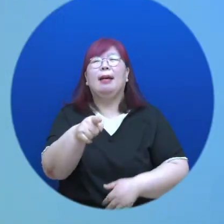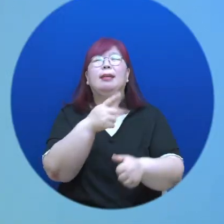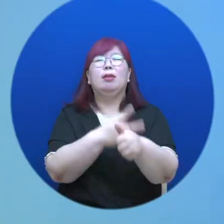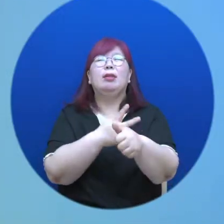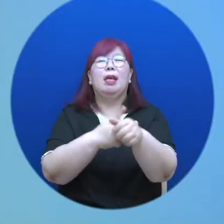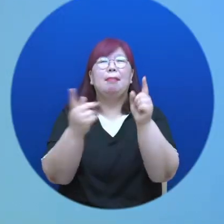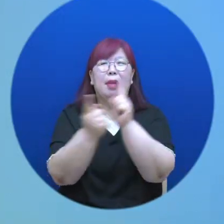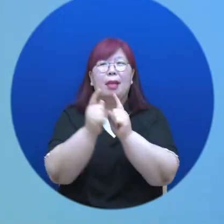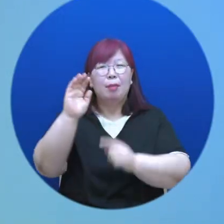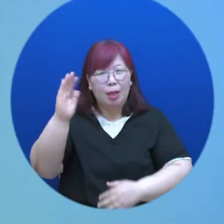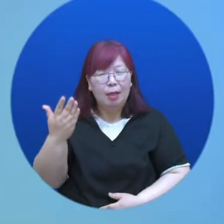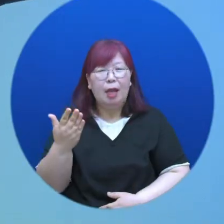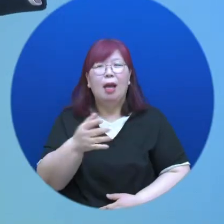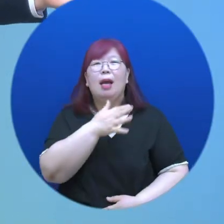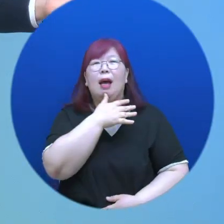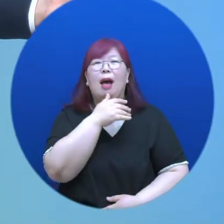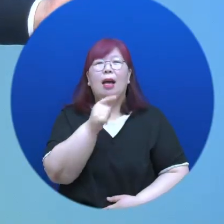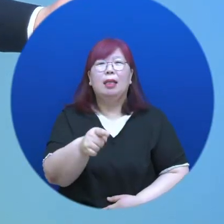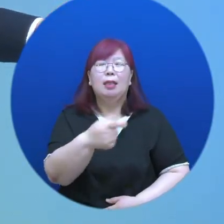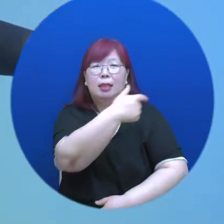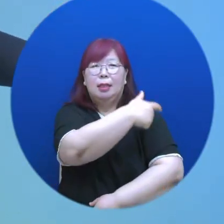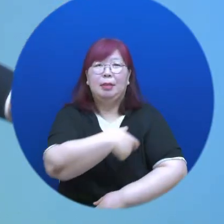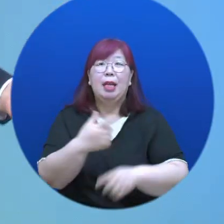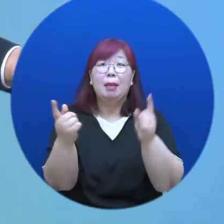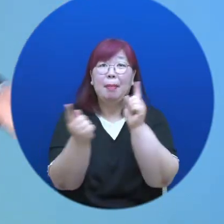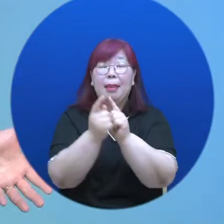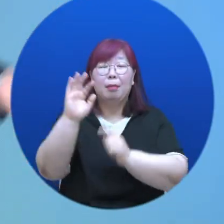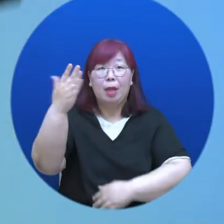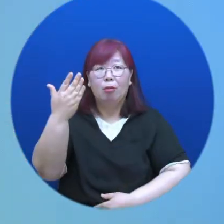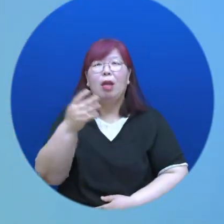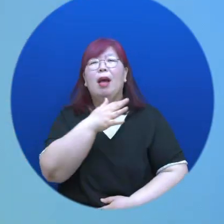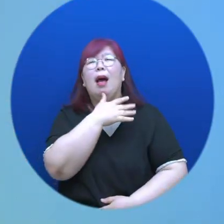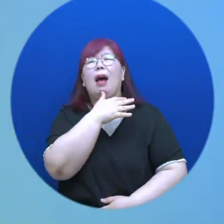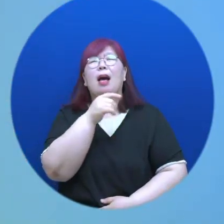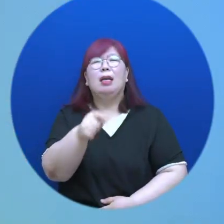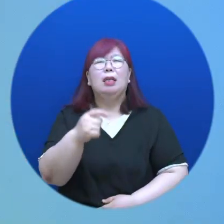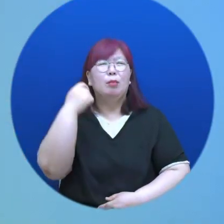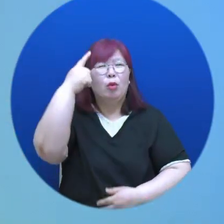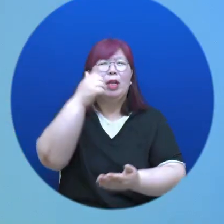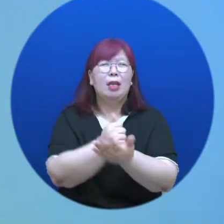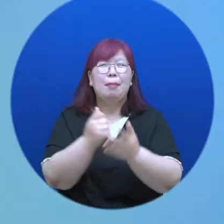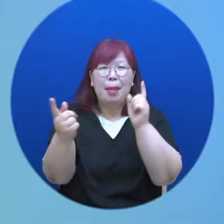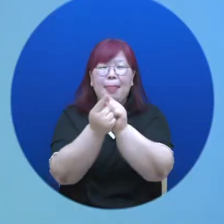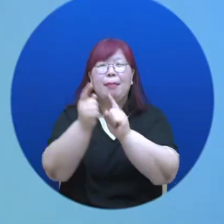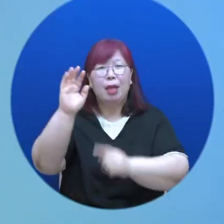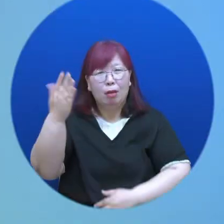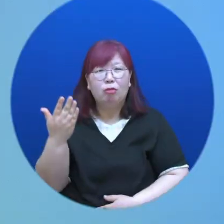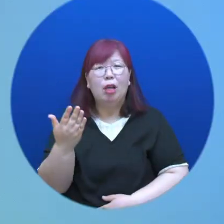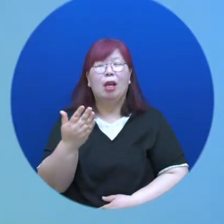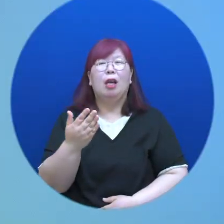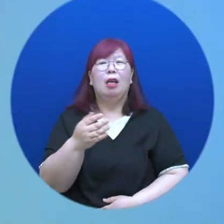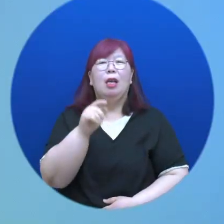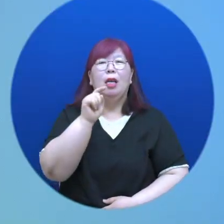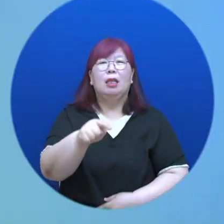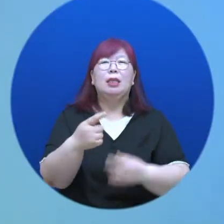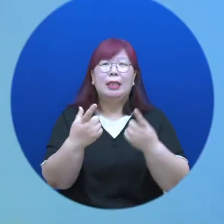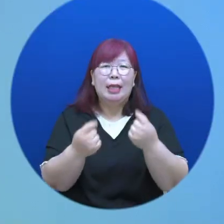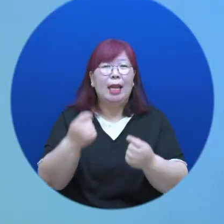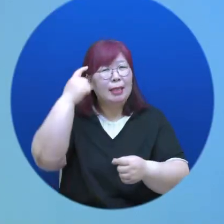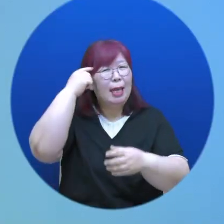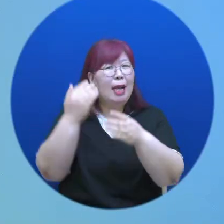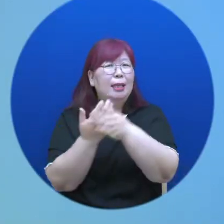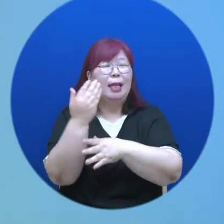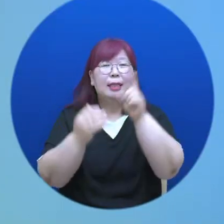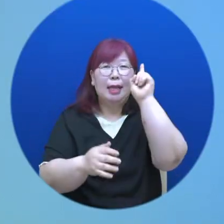가면 되겠구나. 그 집사님께 가면 되겠구나. 그 목사님께 가면 되겠구나. 그때 생각나는 그